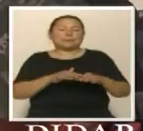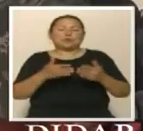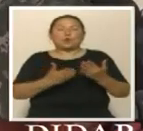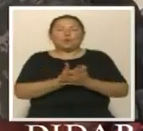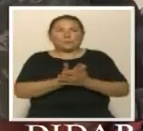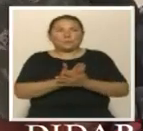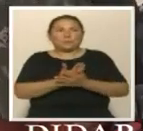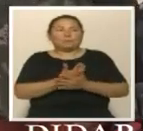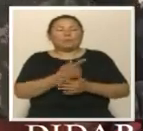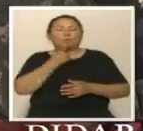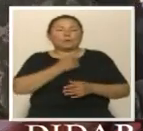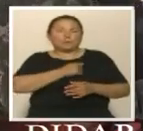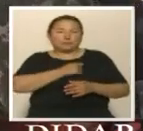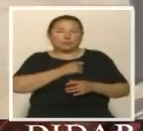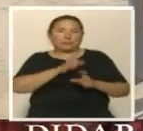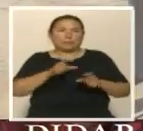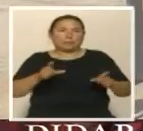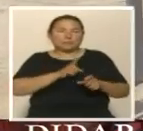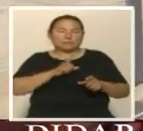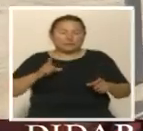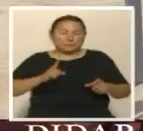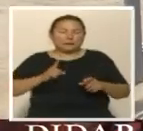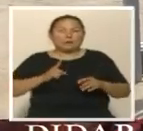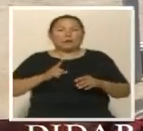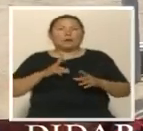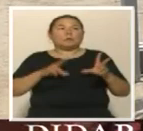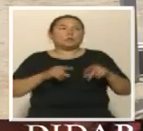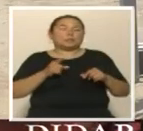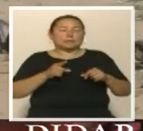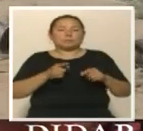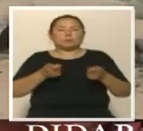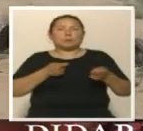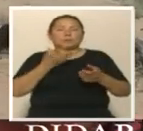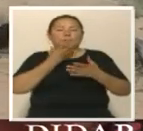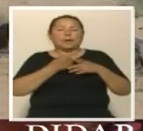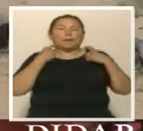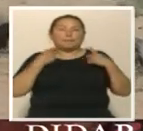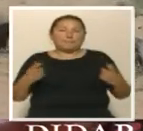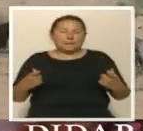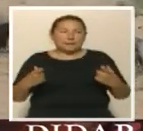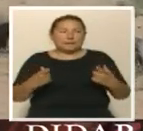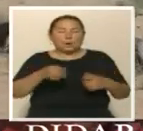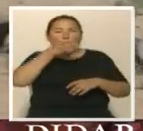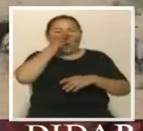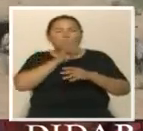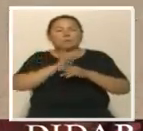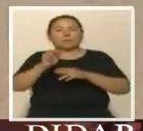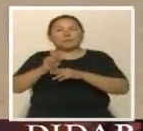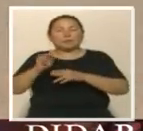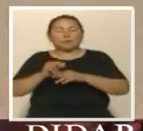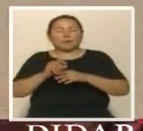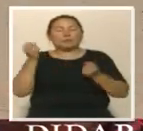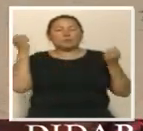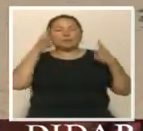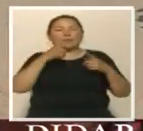новоиспеченные военнослужащие обучаются с первых дней службы в рядах вооруженных сил. Под руководством своих командиров, опытных наставников, они изучают